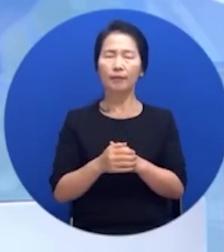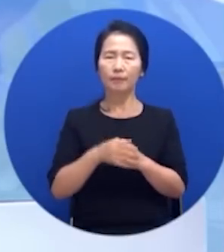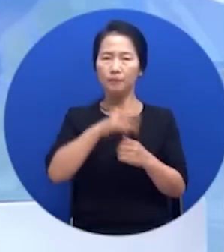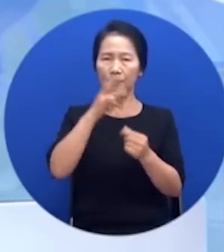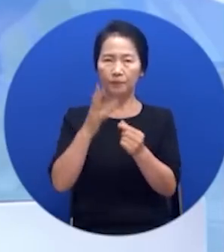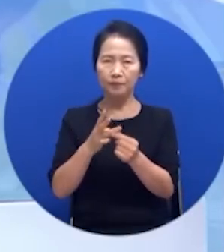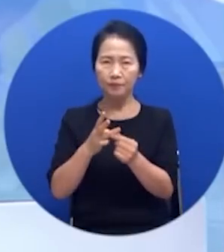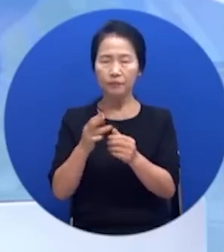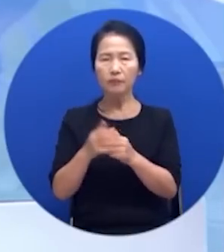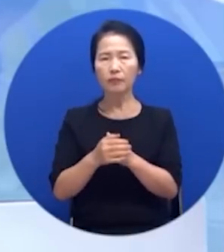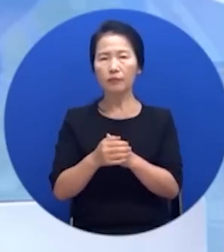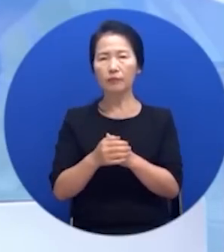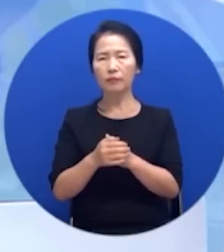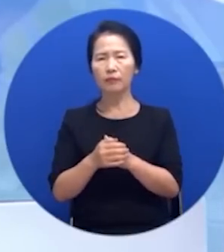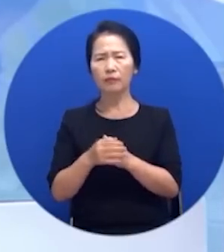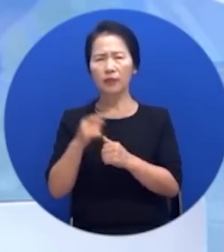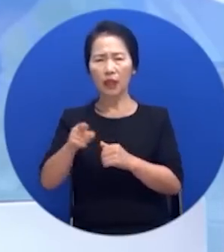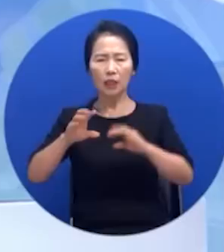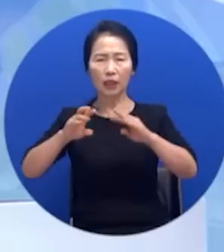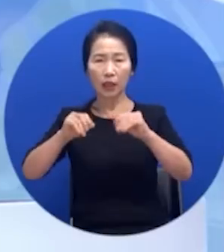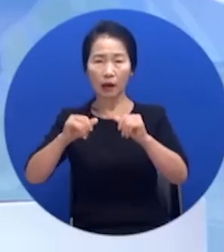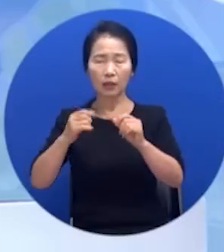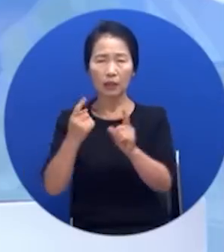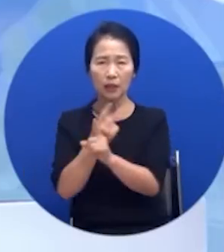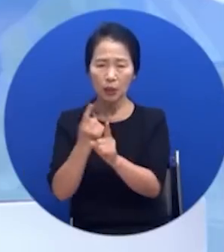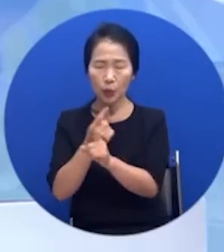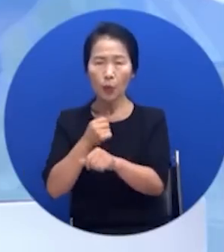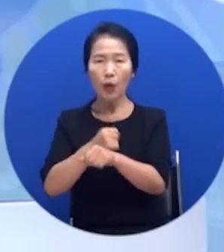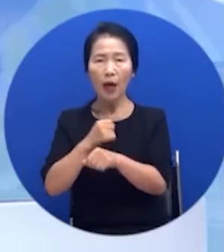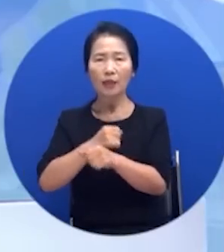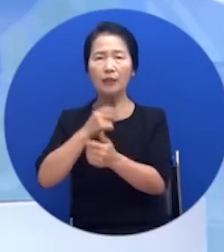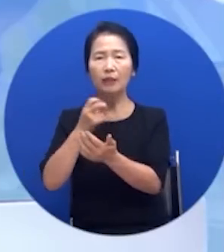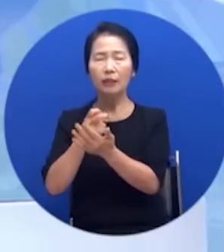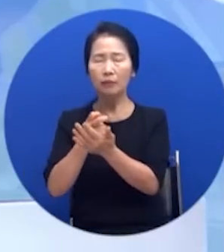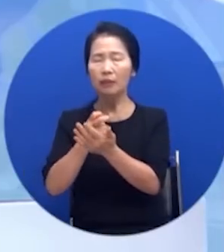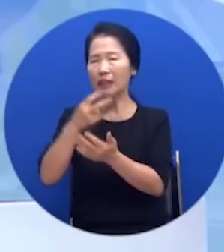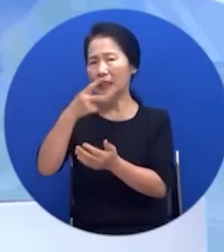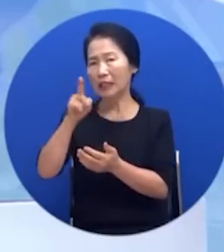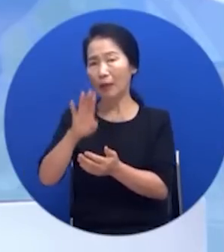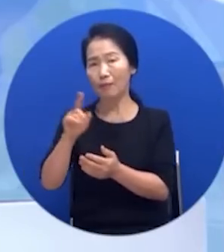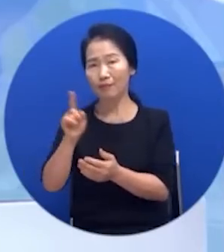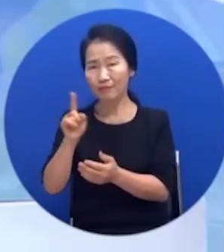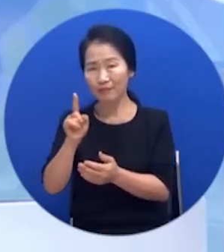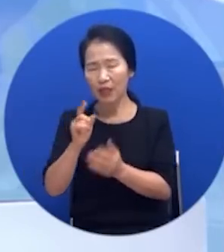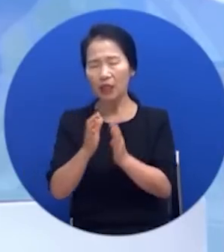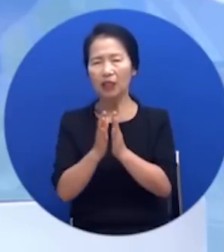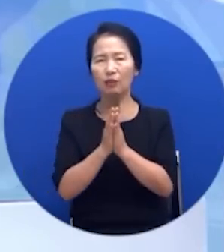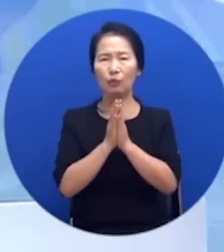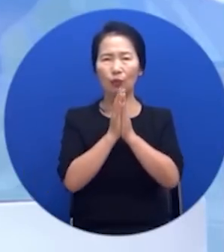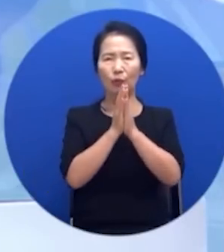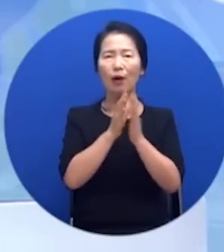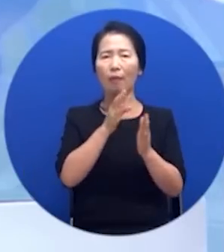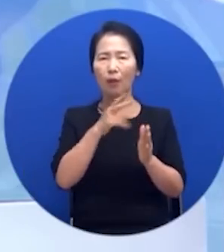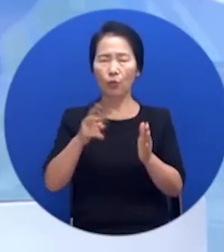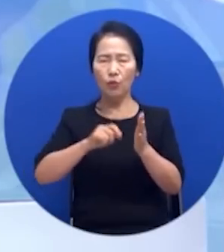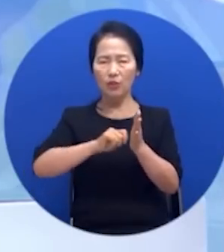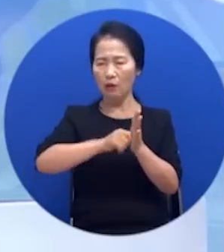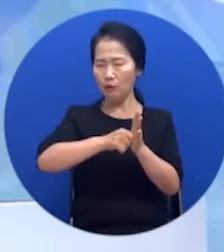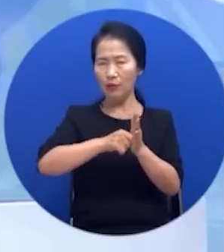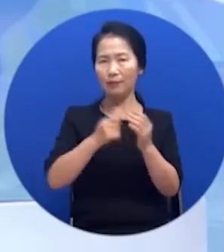셋째는 이 땅을 치료하는 또 하나의 답은 뭐냐? 그것은 기도가 열쇠입니다.